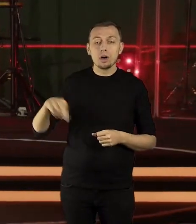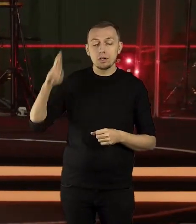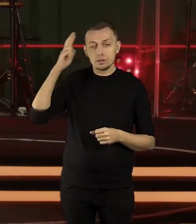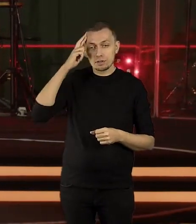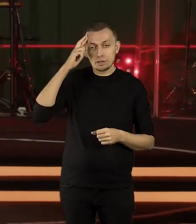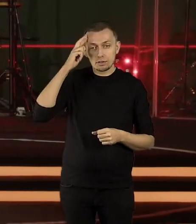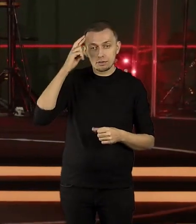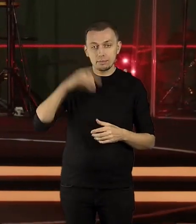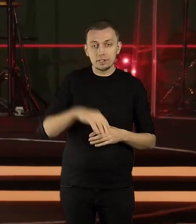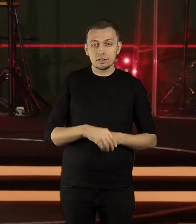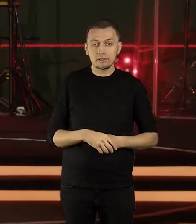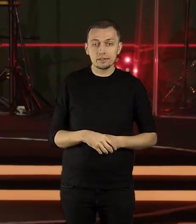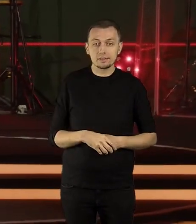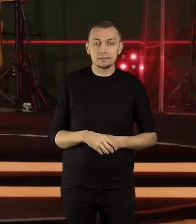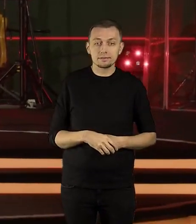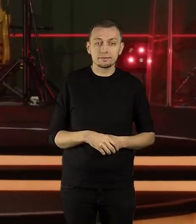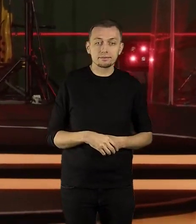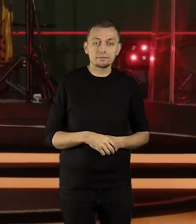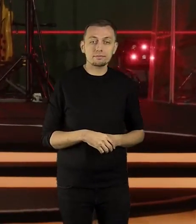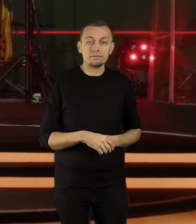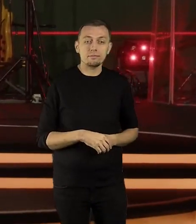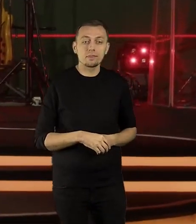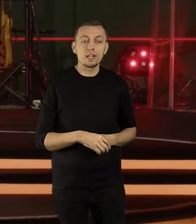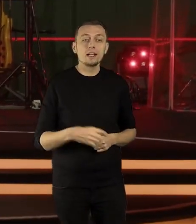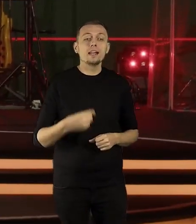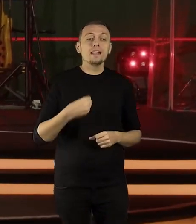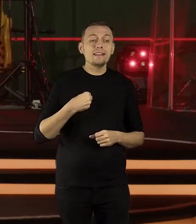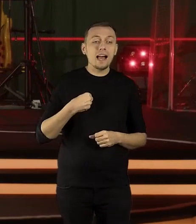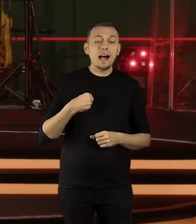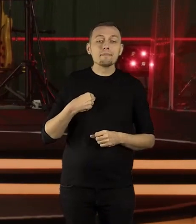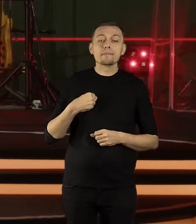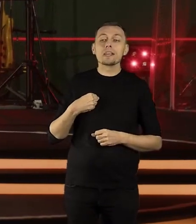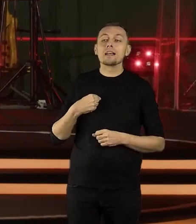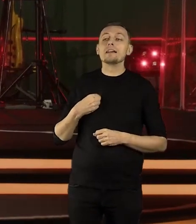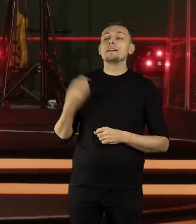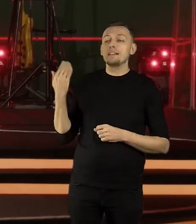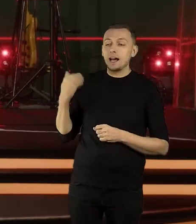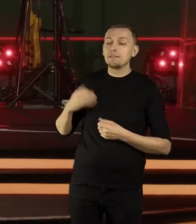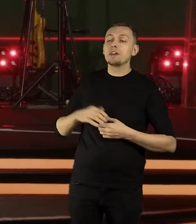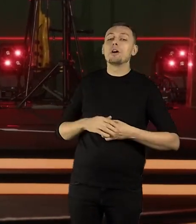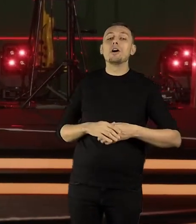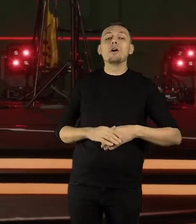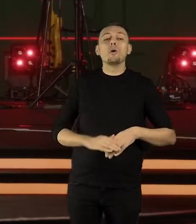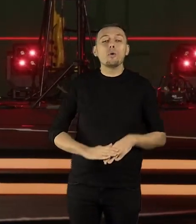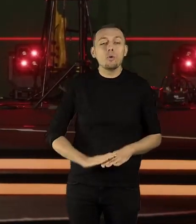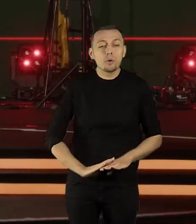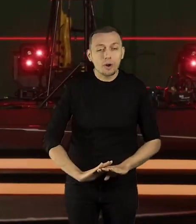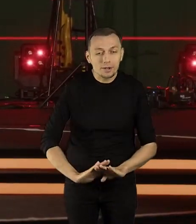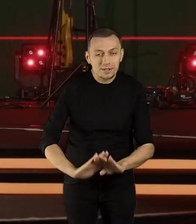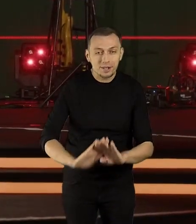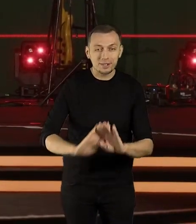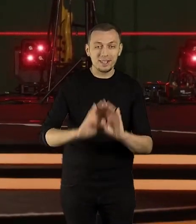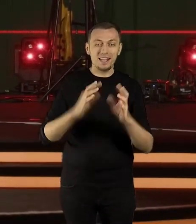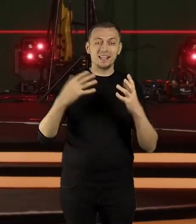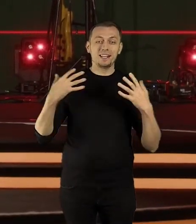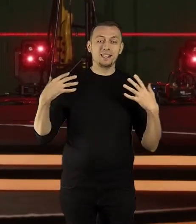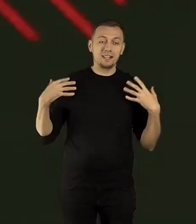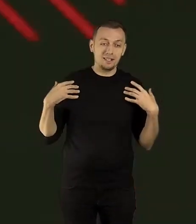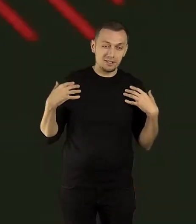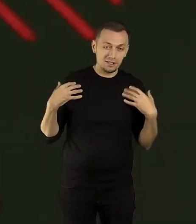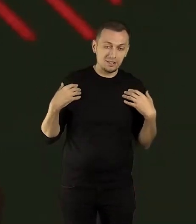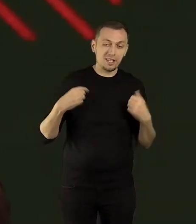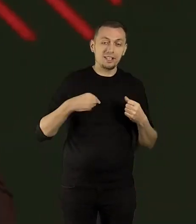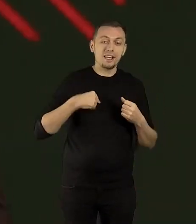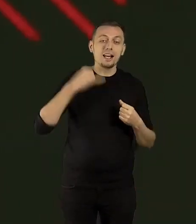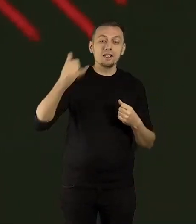mam w sobie coś z rewolucjonisty. Ja jestem urodzonym opozycjonistą.